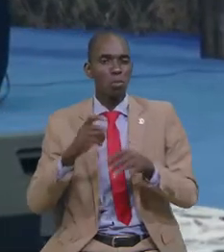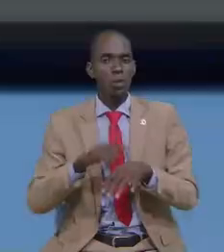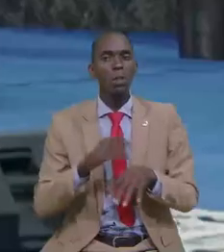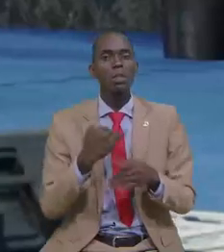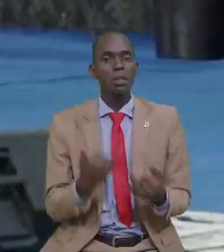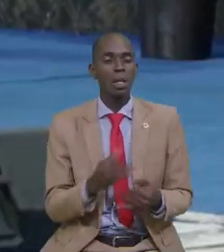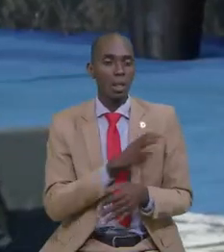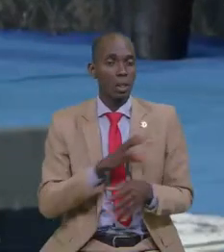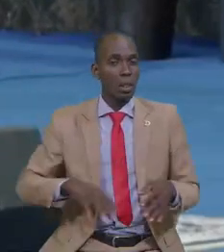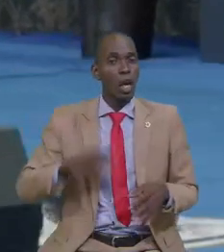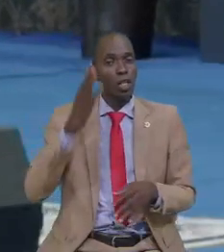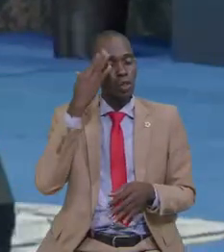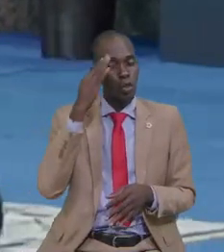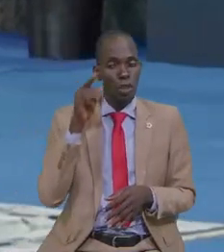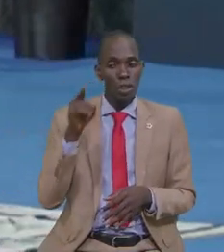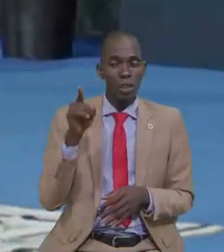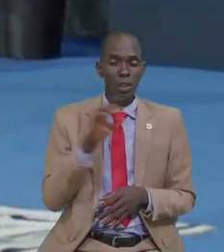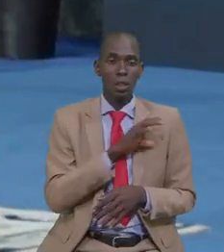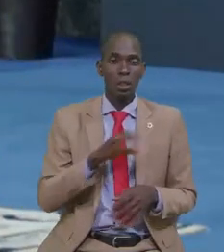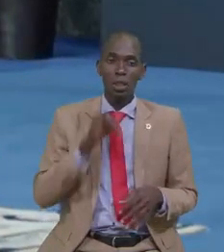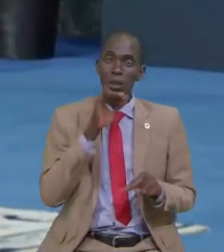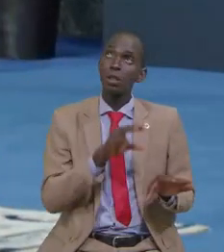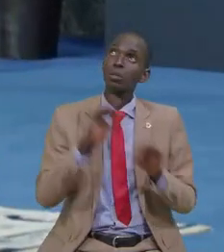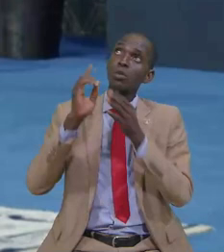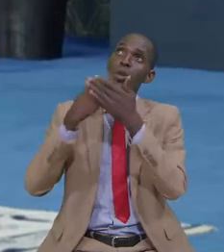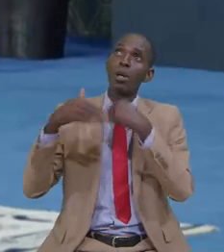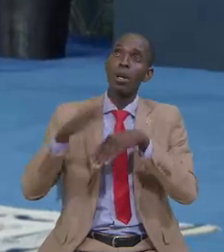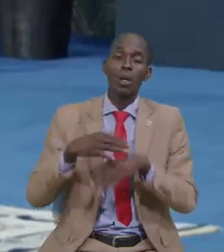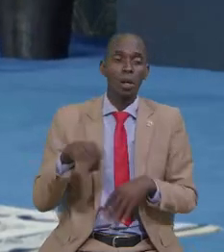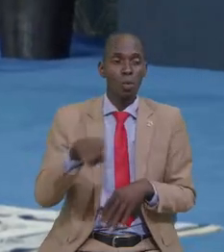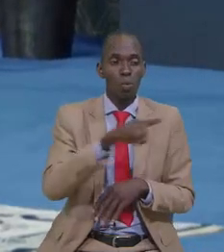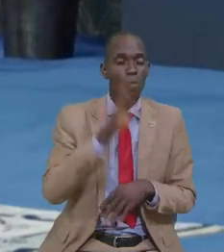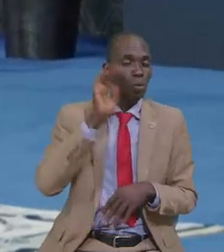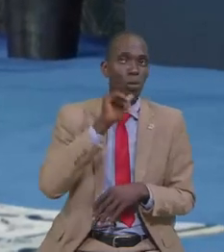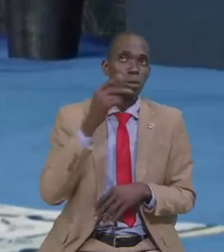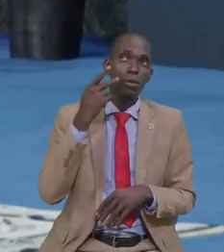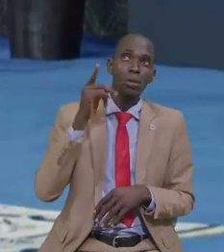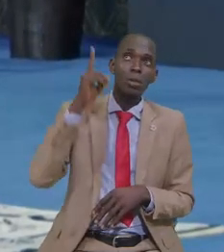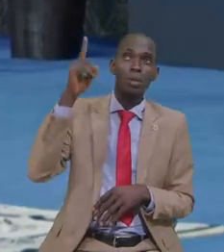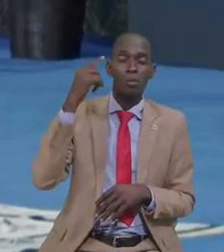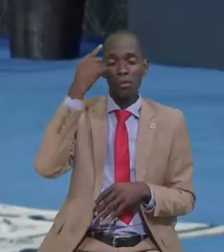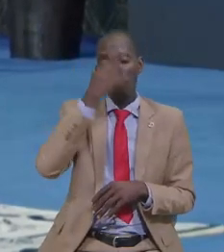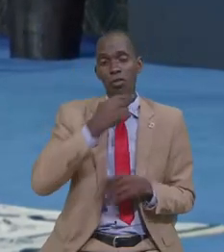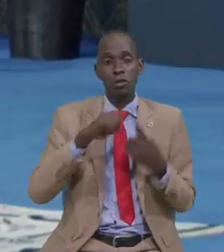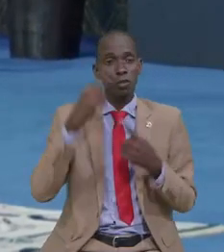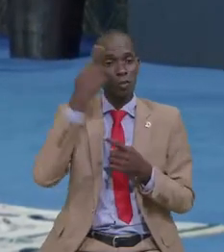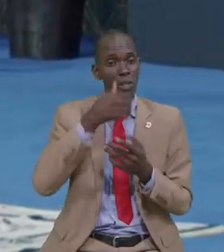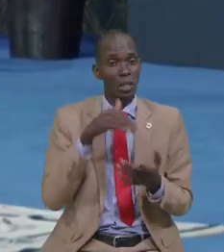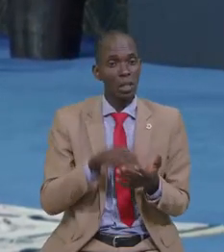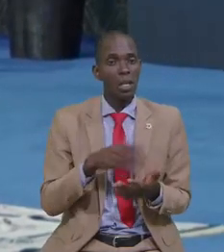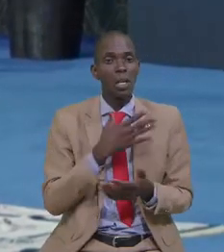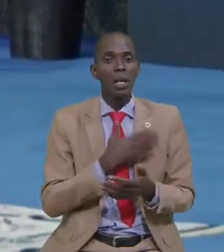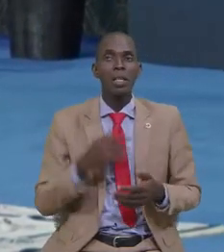donné. Et Christ savait qu'il allait au ciel, qu'il ne le verra plus